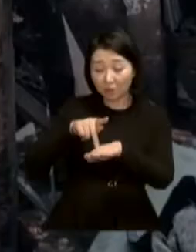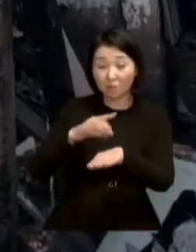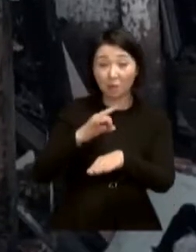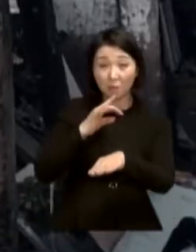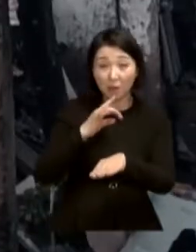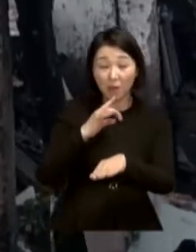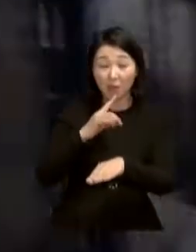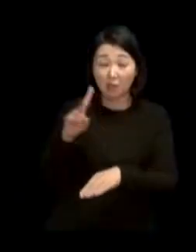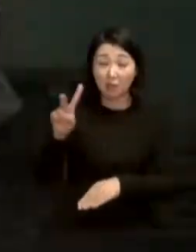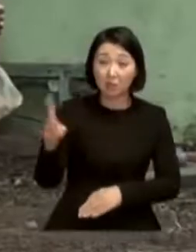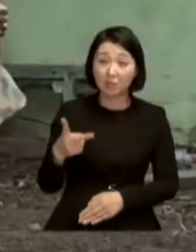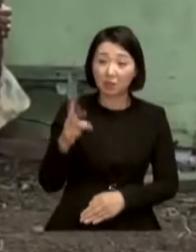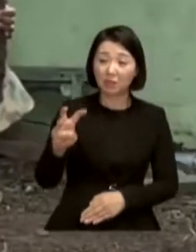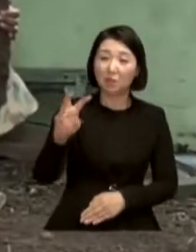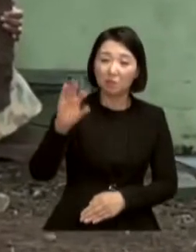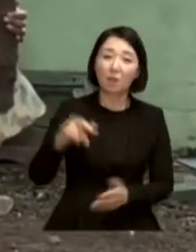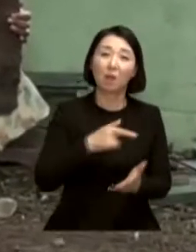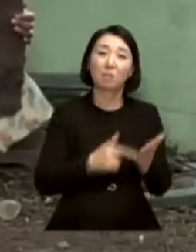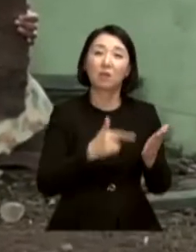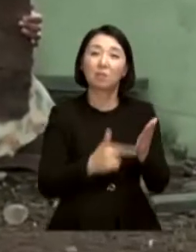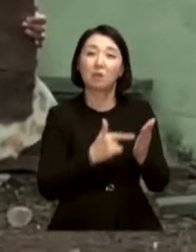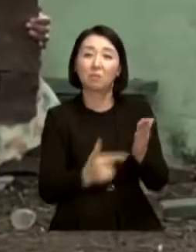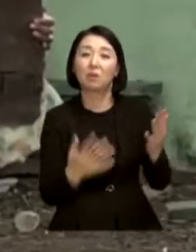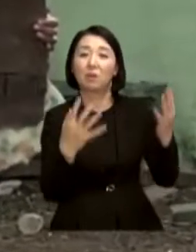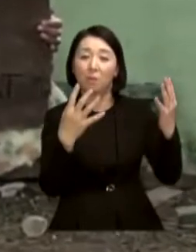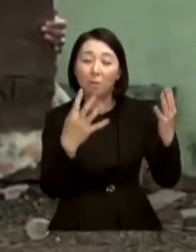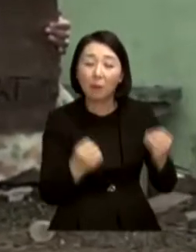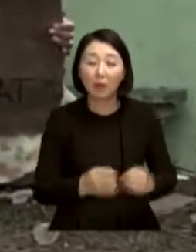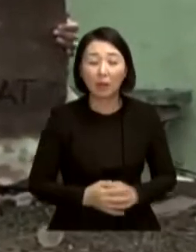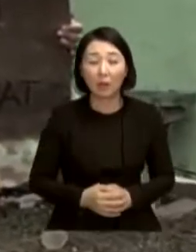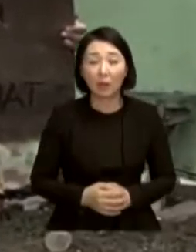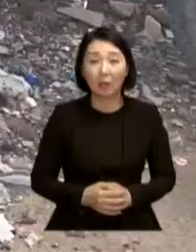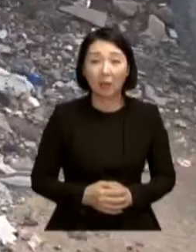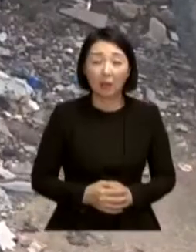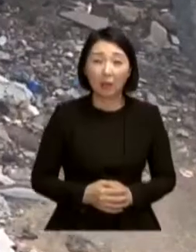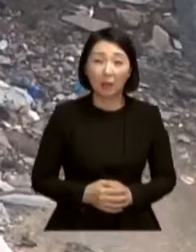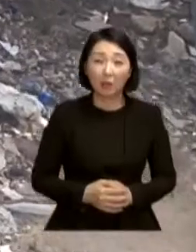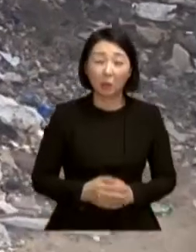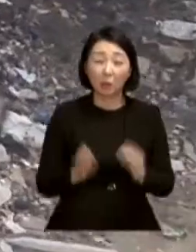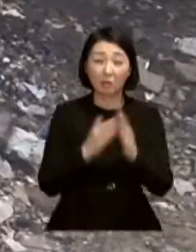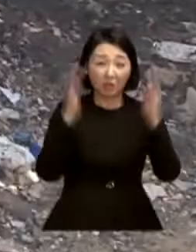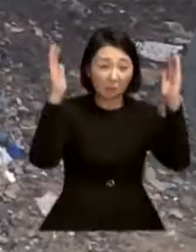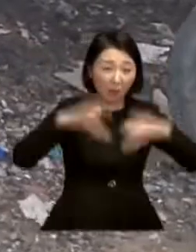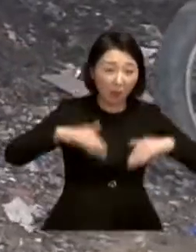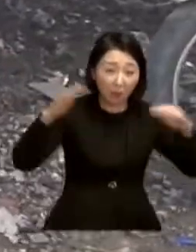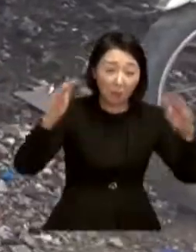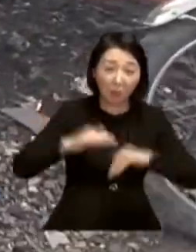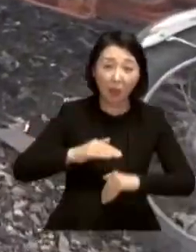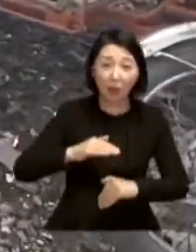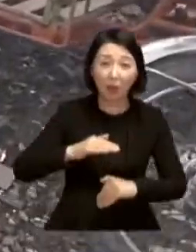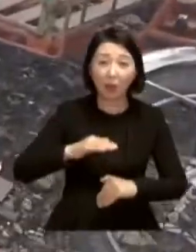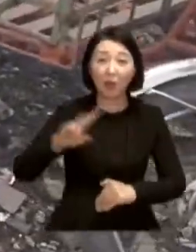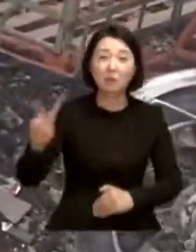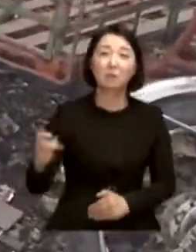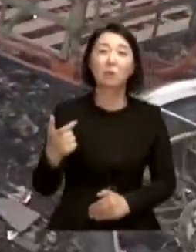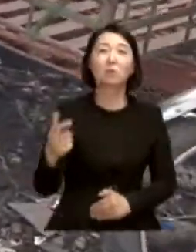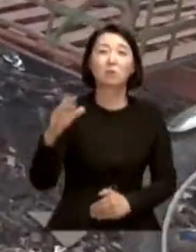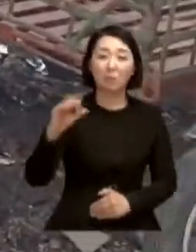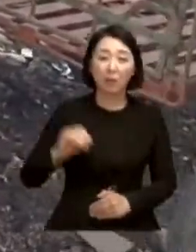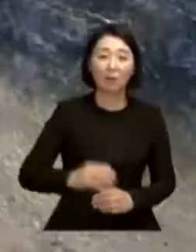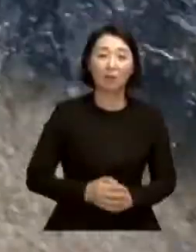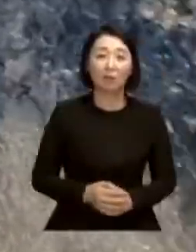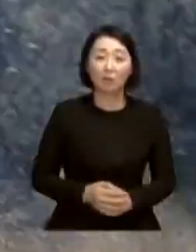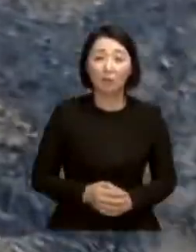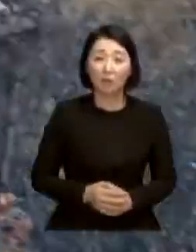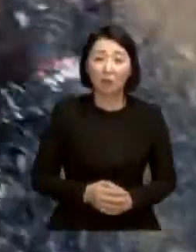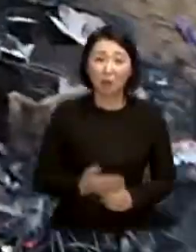필리핀에서만 230만여 명이 큰 피해를 입고 60여만 명의 이재민이 발생한 가운데 코로나19로 생계를